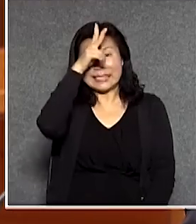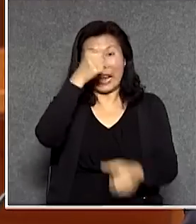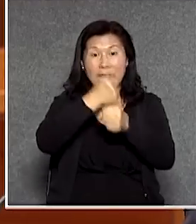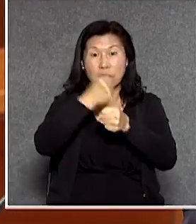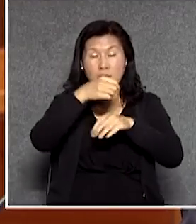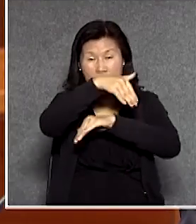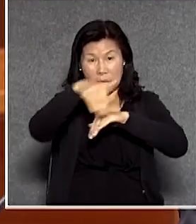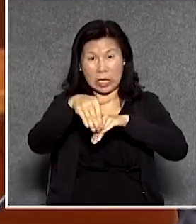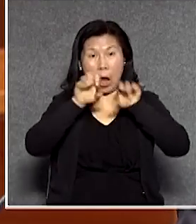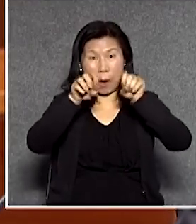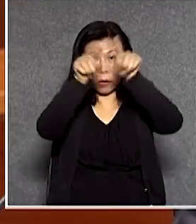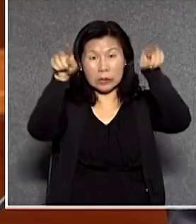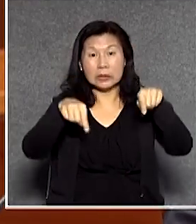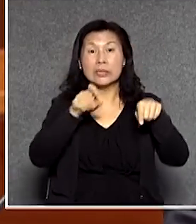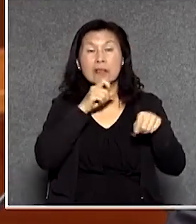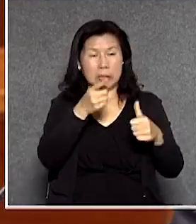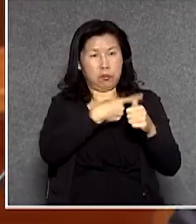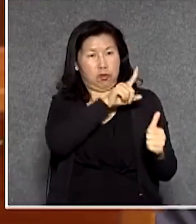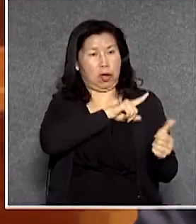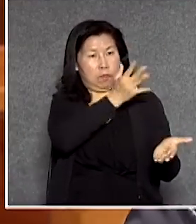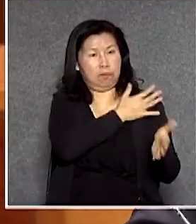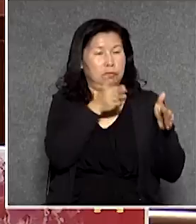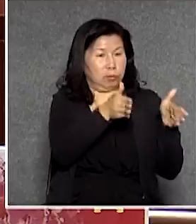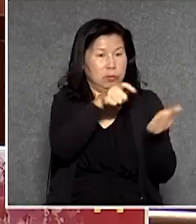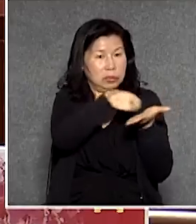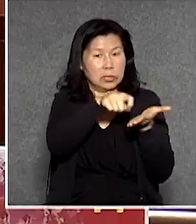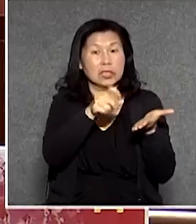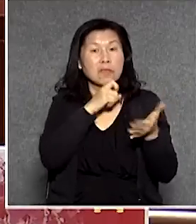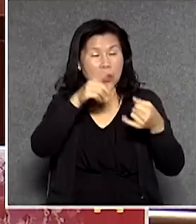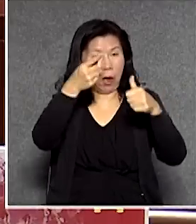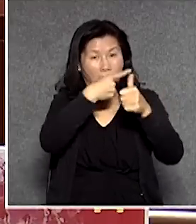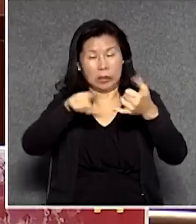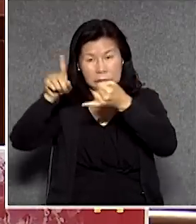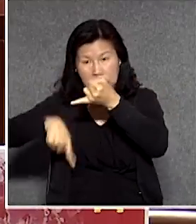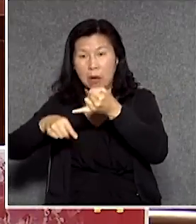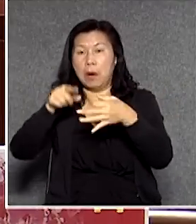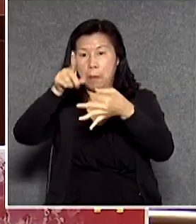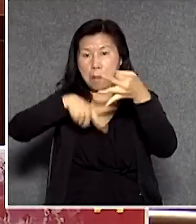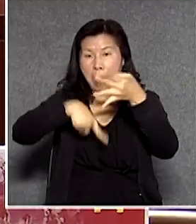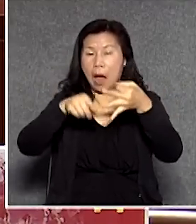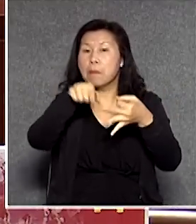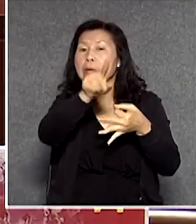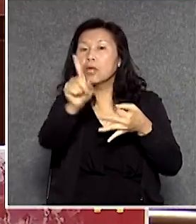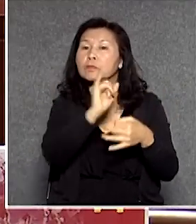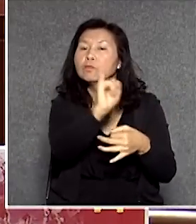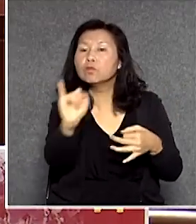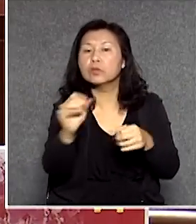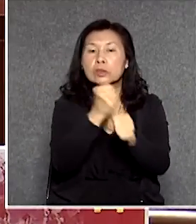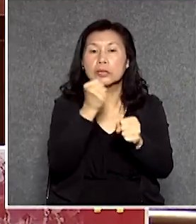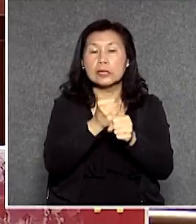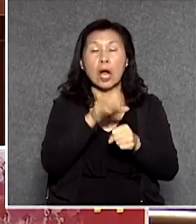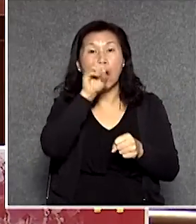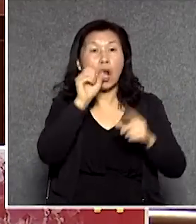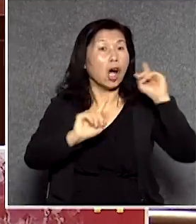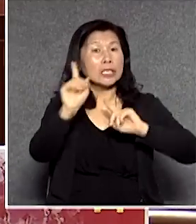筆來到在序言和結論點名批評，是不是現在言論自由都